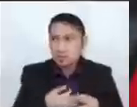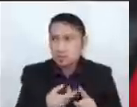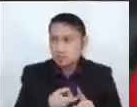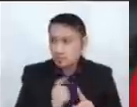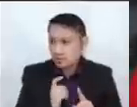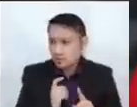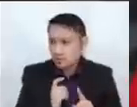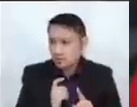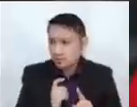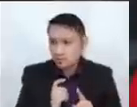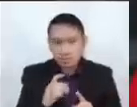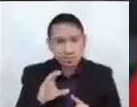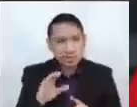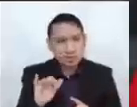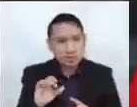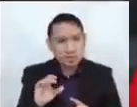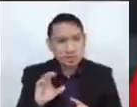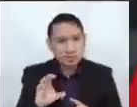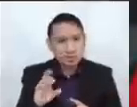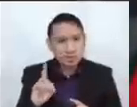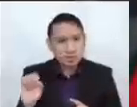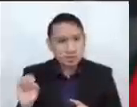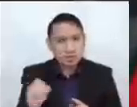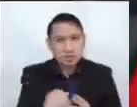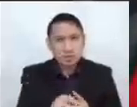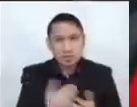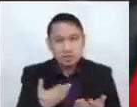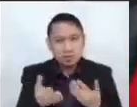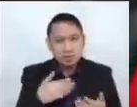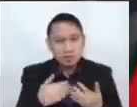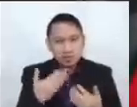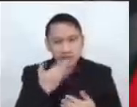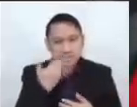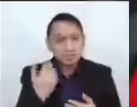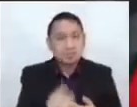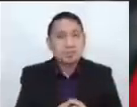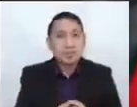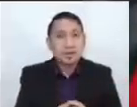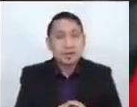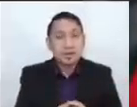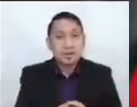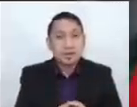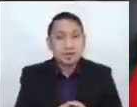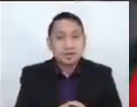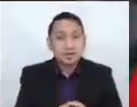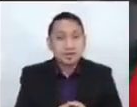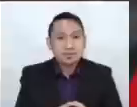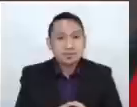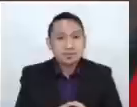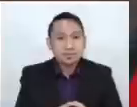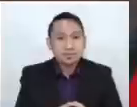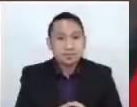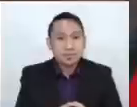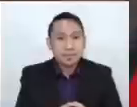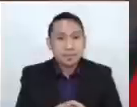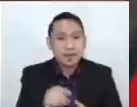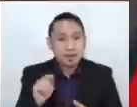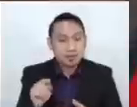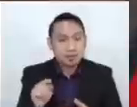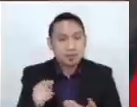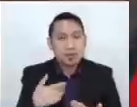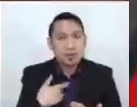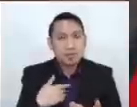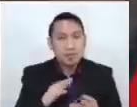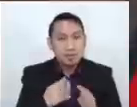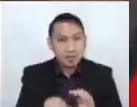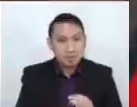Kagayan de Oro. Brad ko pa naman. Matanda, di naging Secretary of Justice ulit ako.